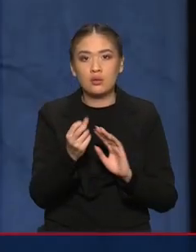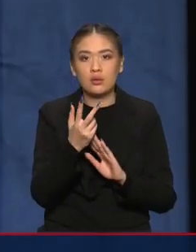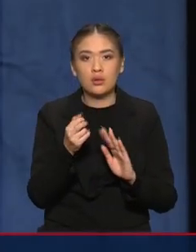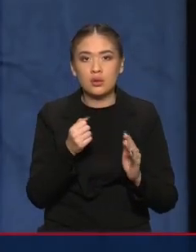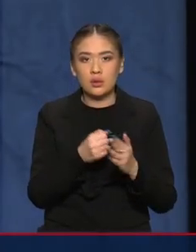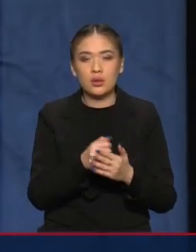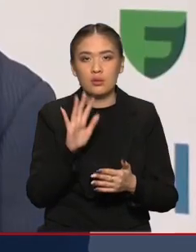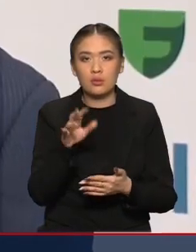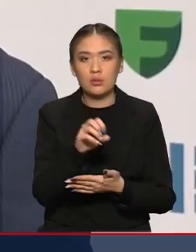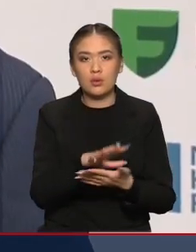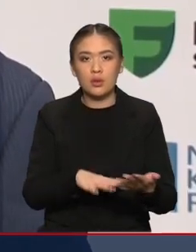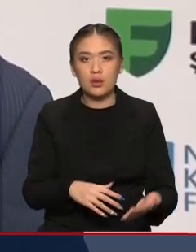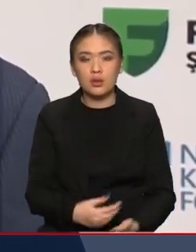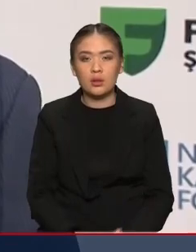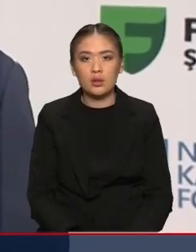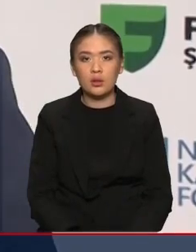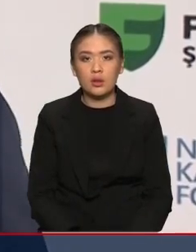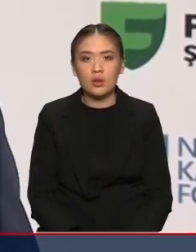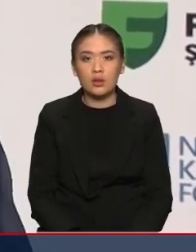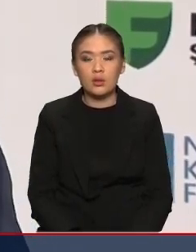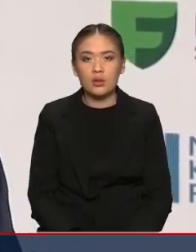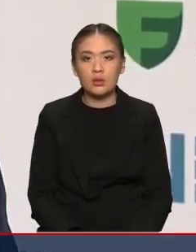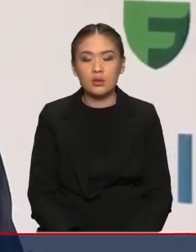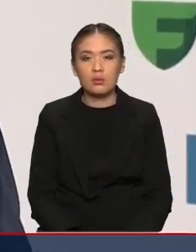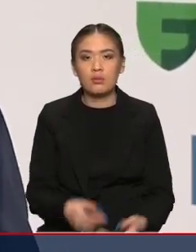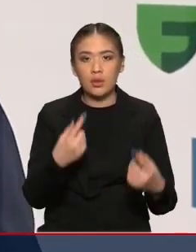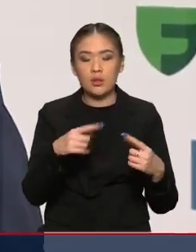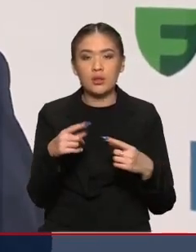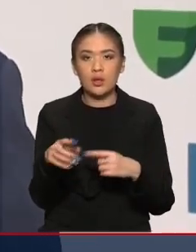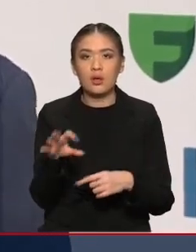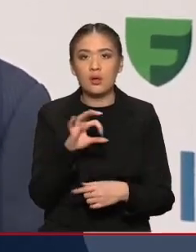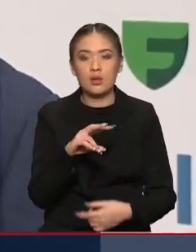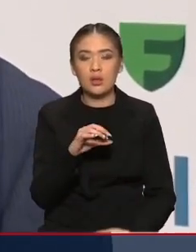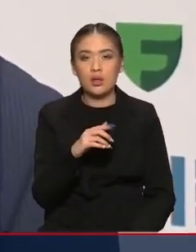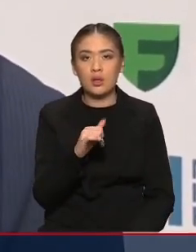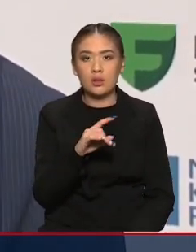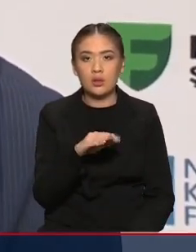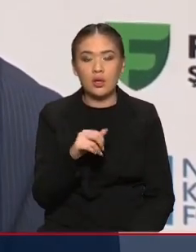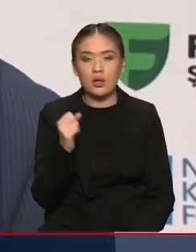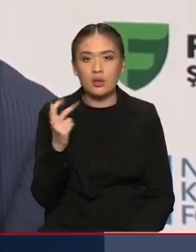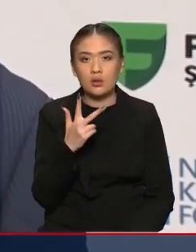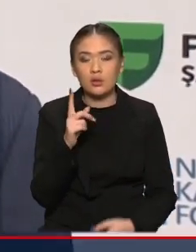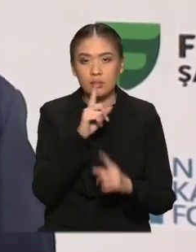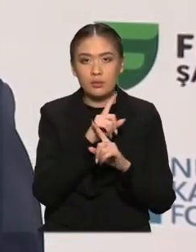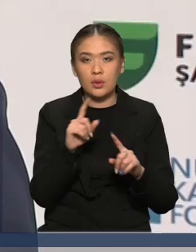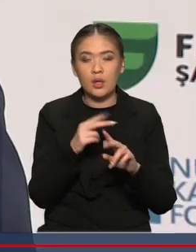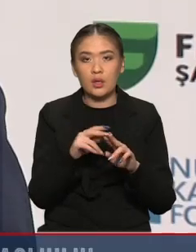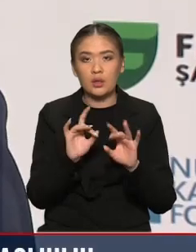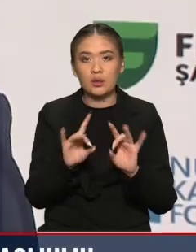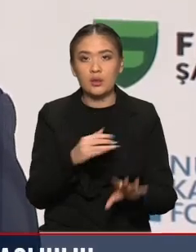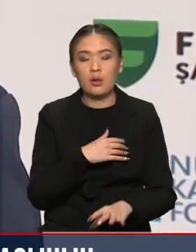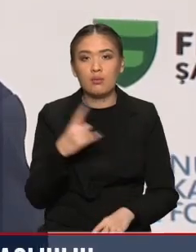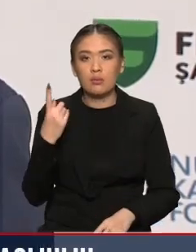жалғасады. Жәутіков олимпиадасының басқа халықаралық олимпиададан 3 ерекшелігін айтайын.